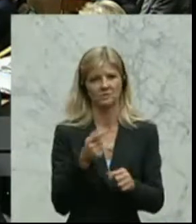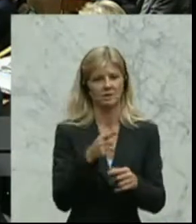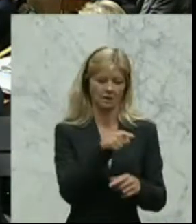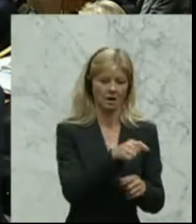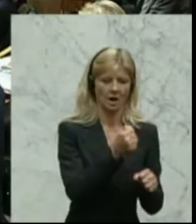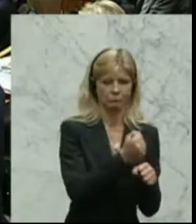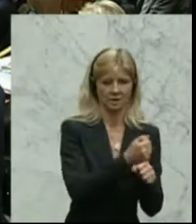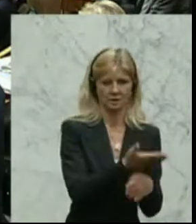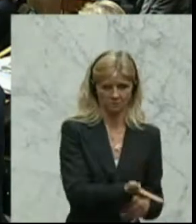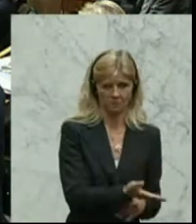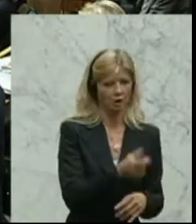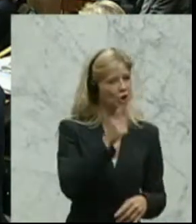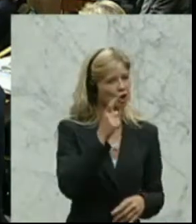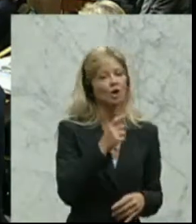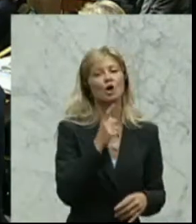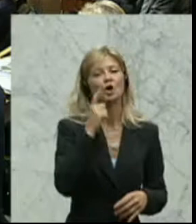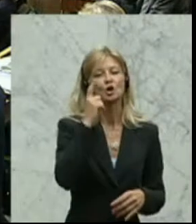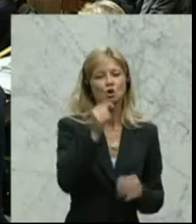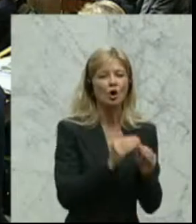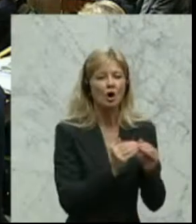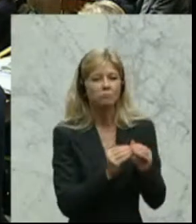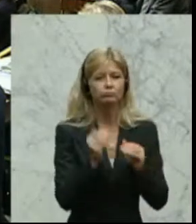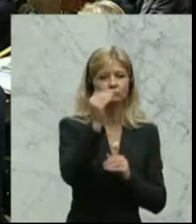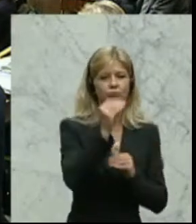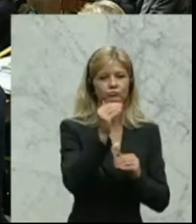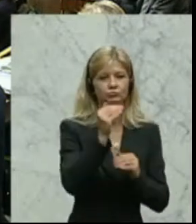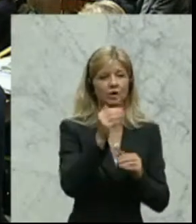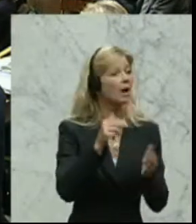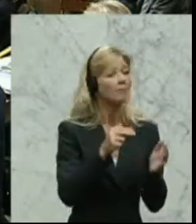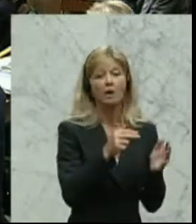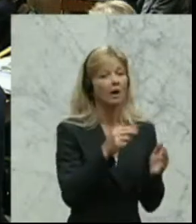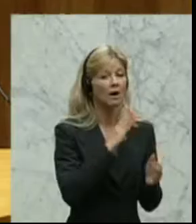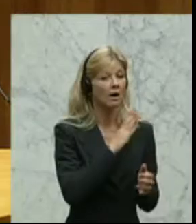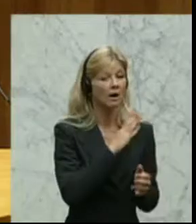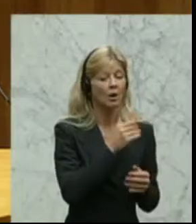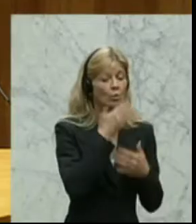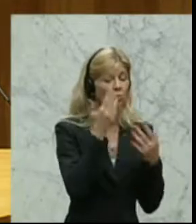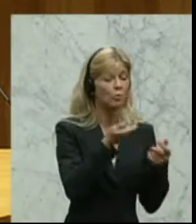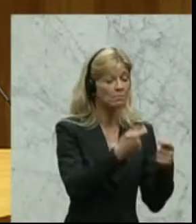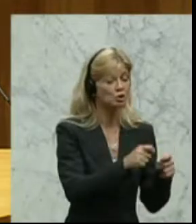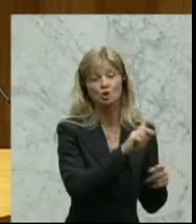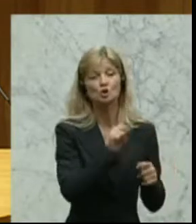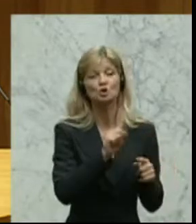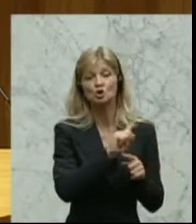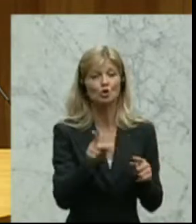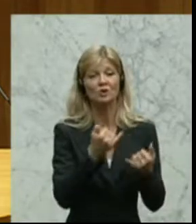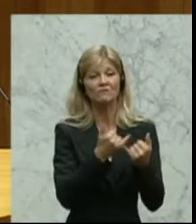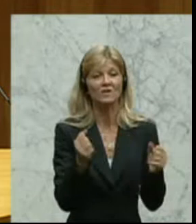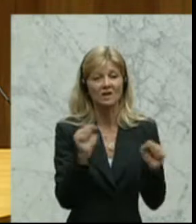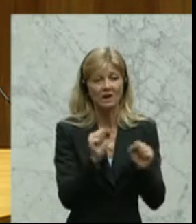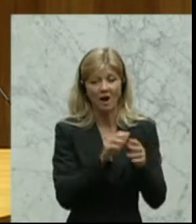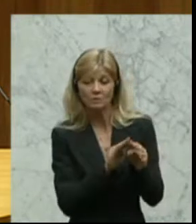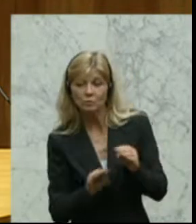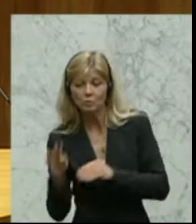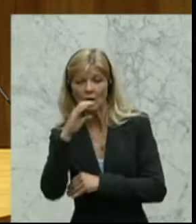beschlossenen Steuererhöhungen durch die kalte Progression von ca. 5 Milliarden werden auf die Menschen zukommen. Wir zahlen einfach viel zu viel